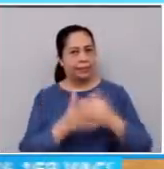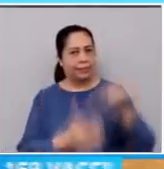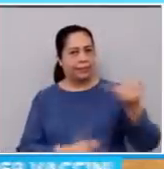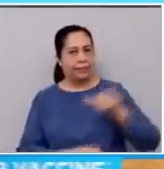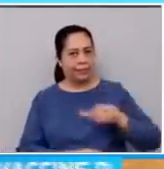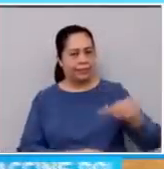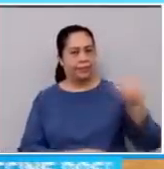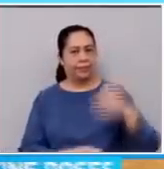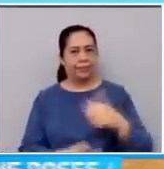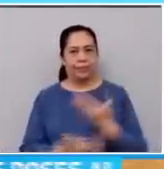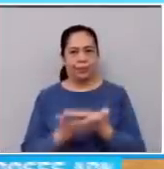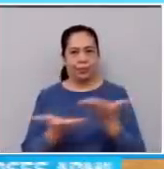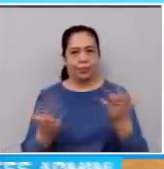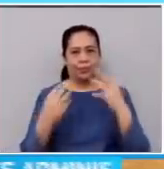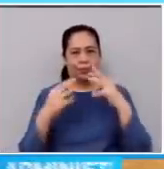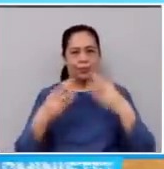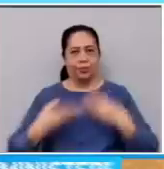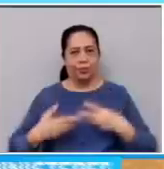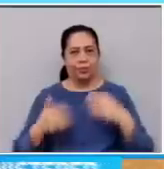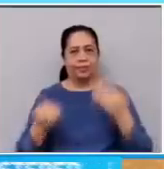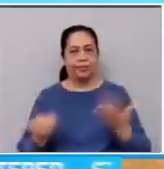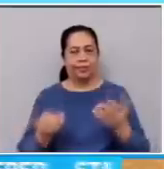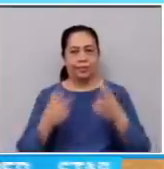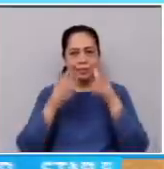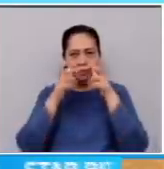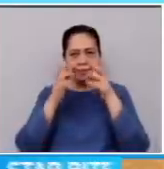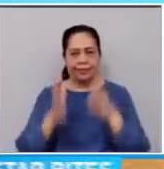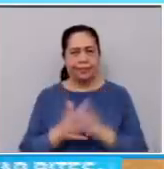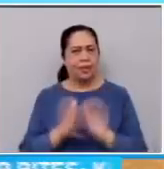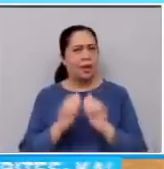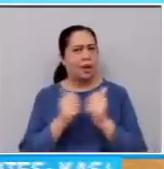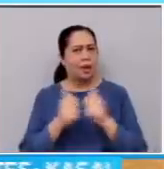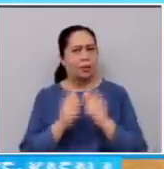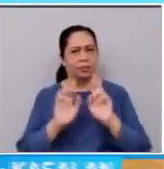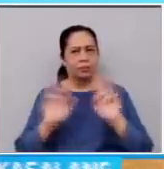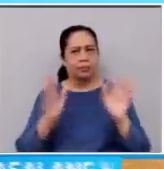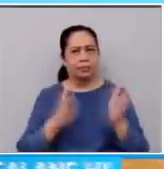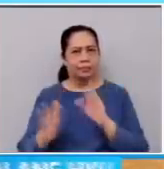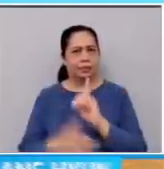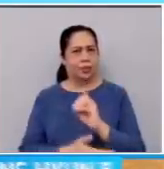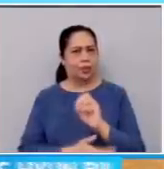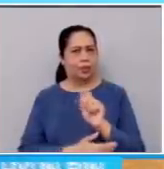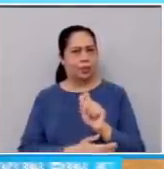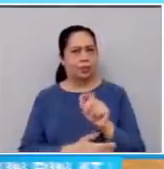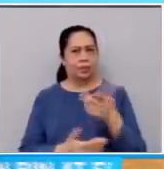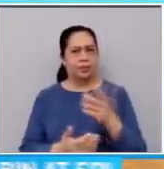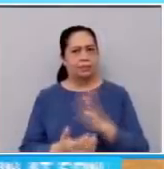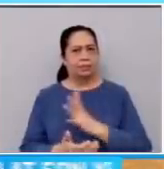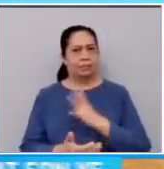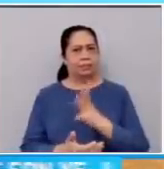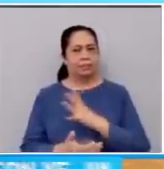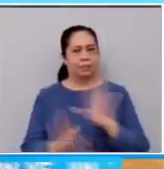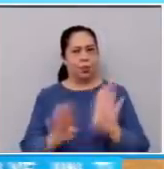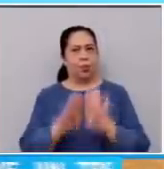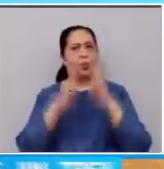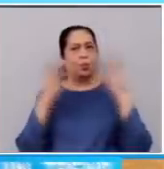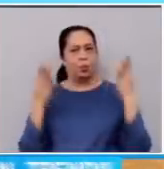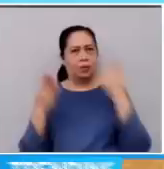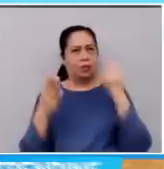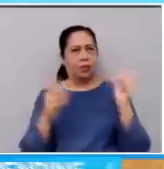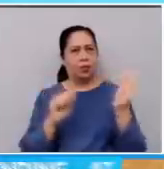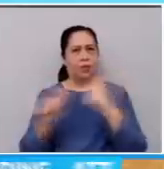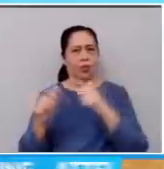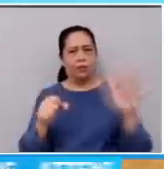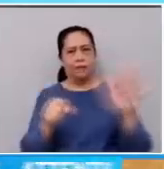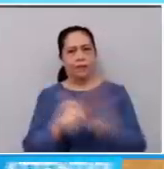ating mga tagapanood at tagapakinig. Apo, kumusta po yung kahandaan ng industriya ng turismo lalo't na formal ng reopening natin para sa lahat ng mga fully